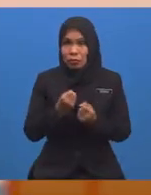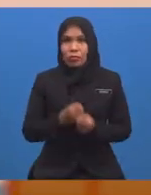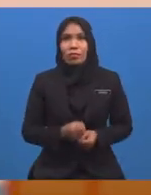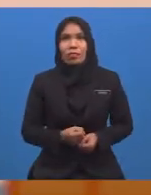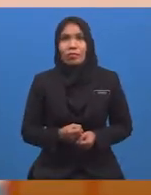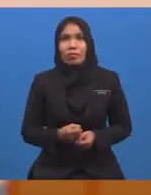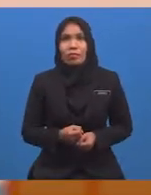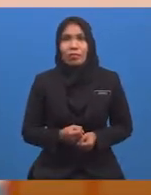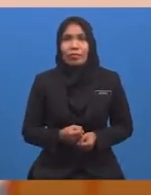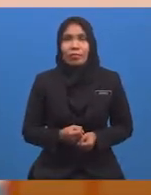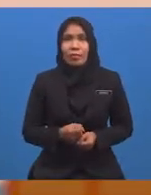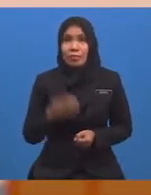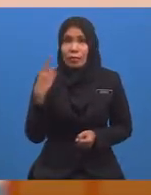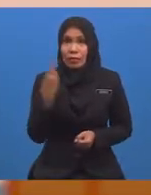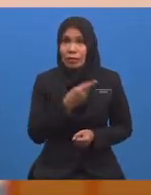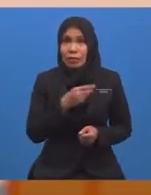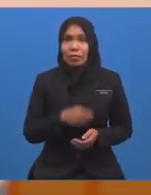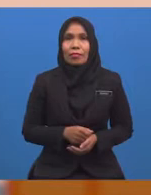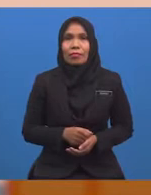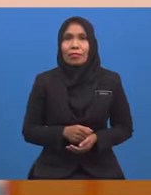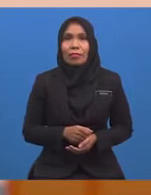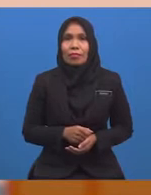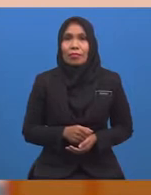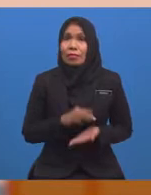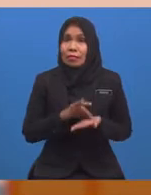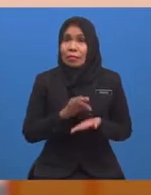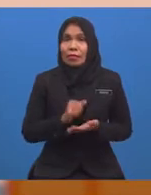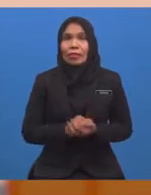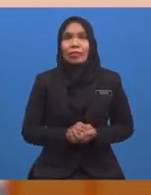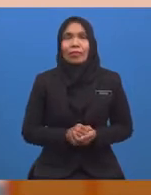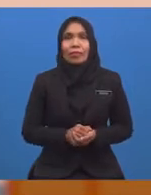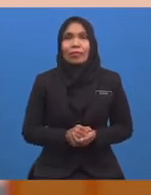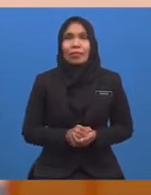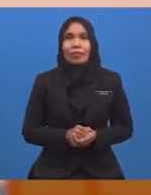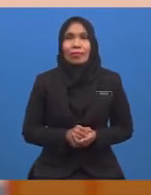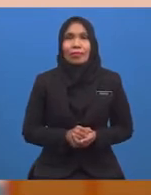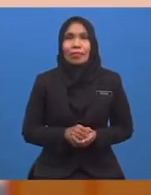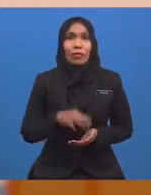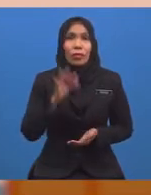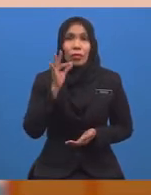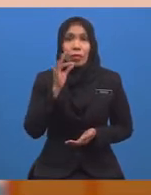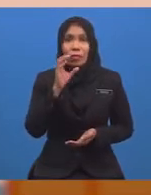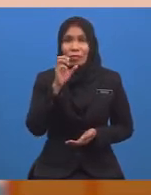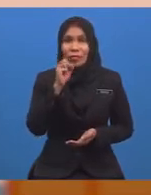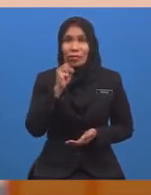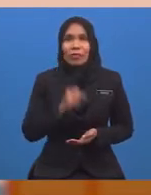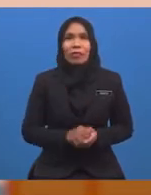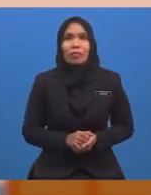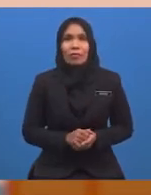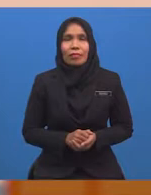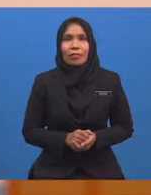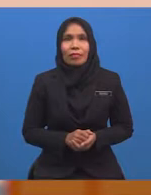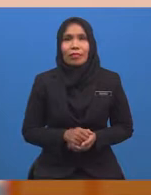perlu mengira bilangan bourin yang diterima oleh tiga orang